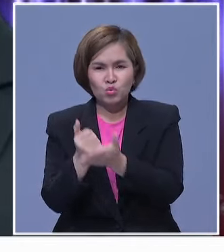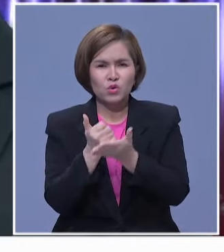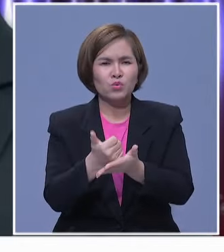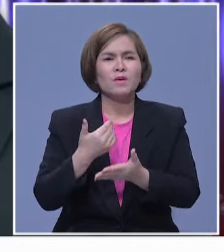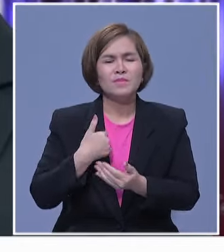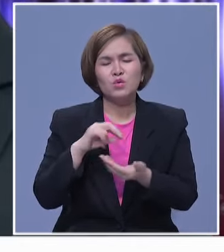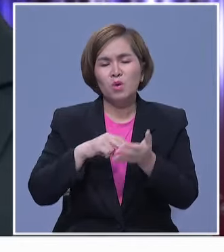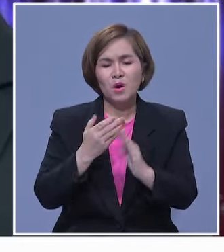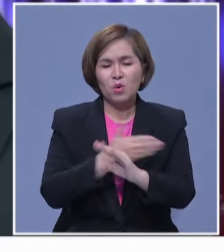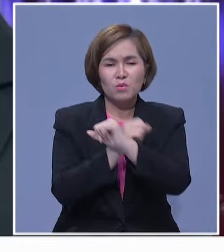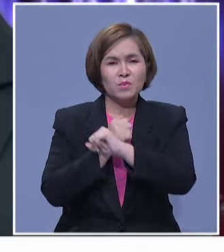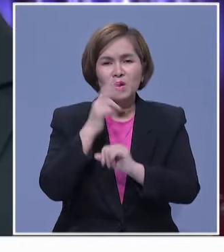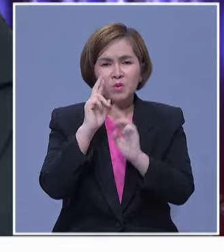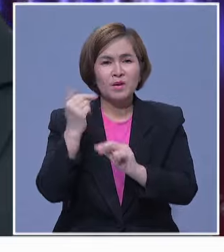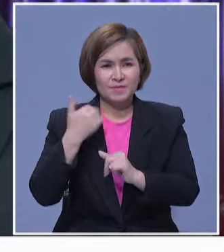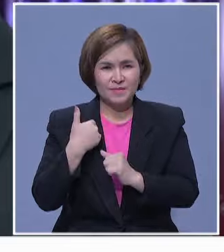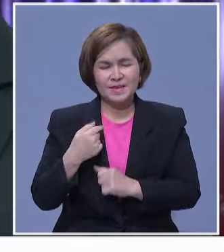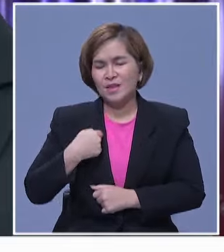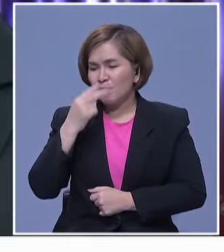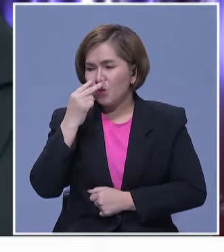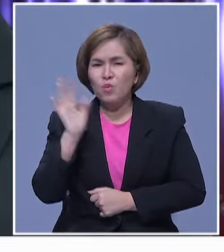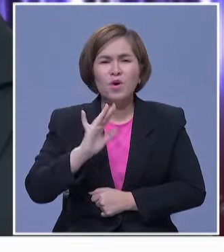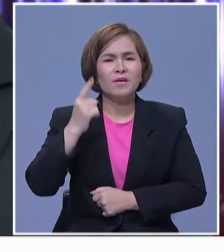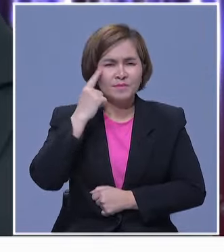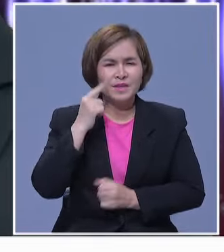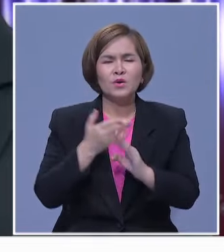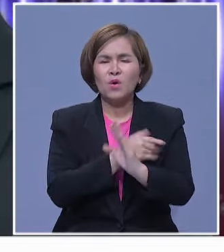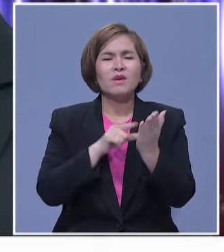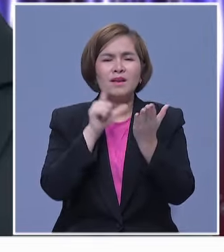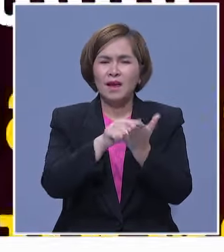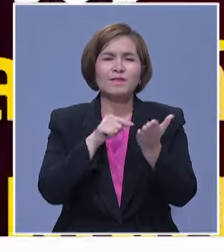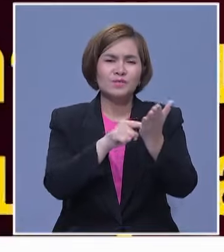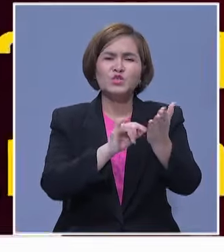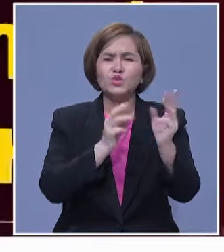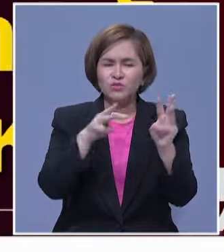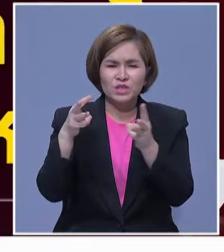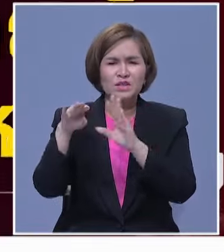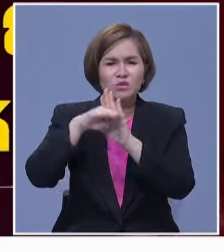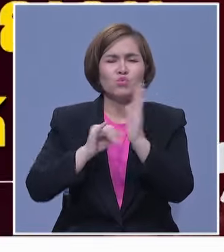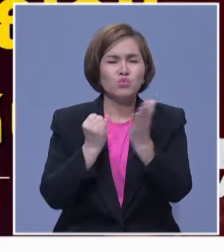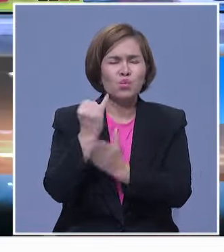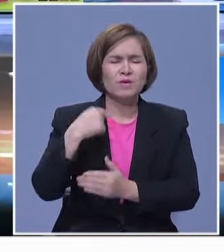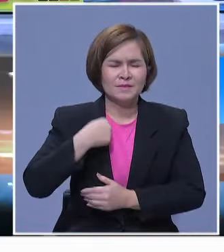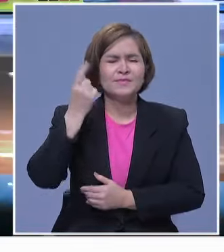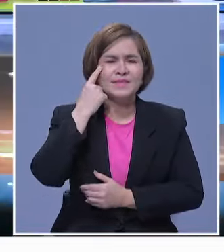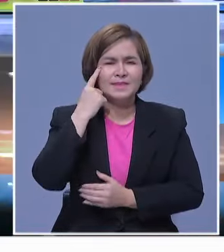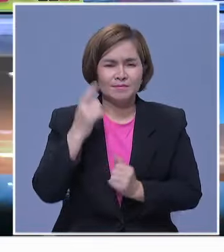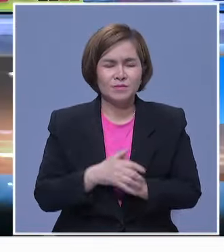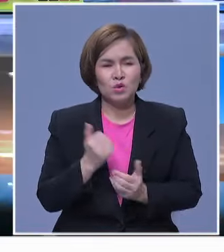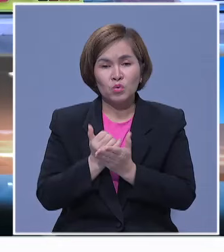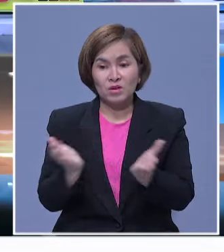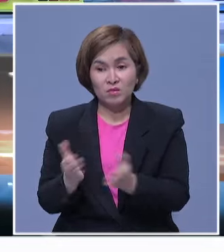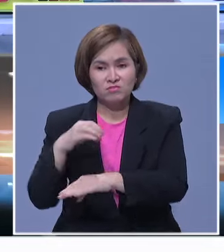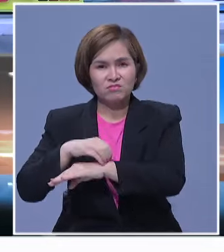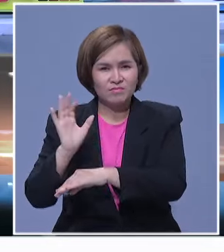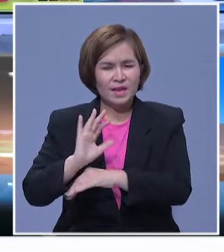วังอยู่แล้ว ผมไม่ต้องไปรู้หรอกครับแต่เชื่อว่ามีการยื่นการลาถูกต้องเลยครับ คือคุณไพศาลบอกว่าผมไม่ได้เข้าข้างลุงป้อมน